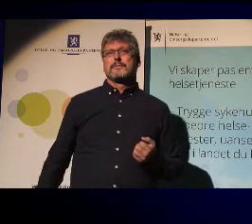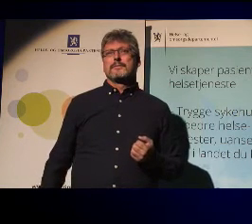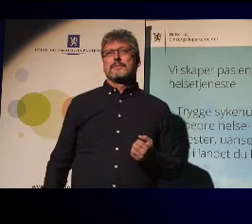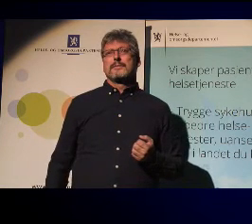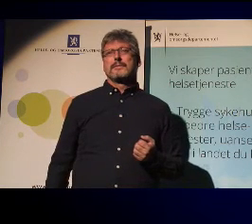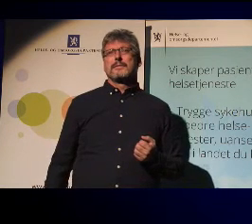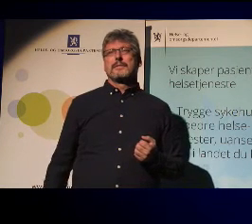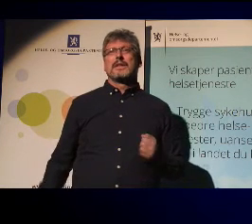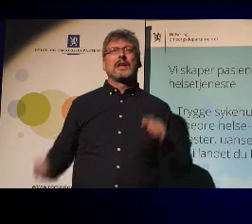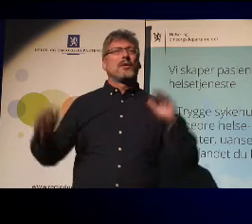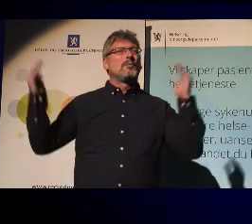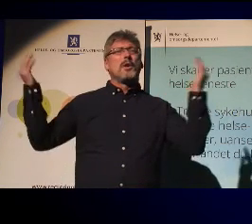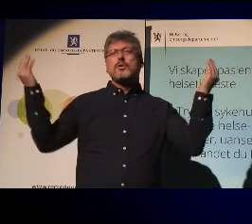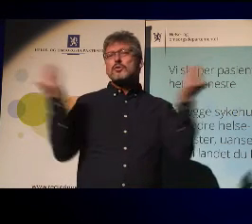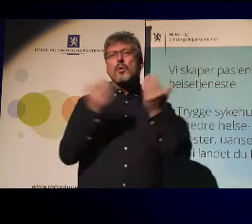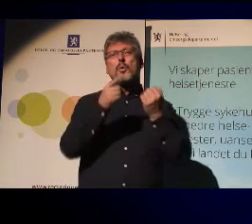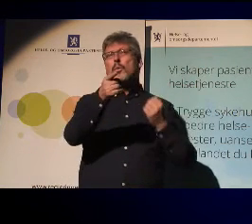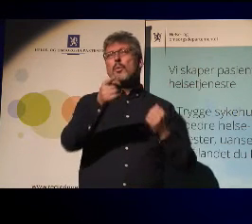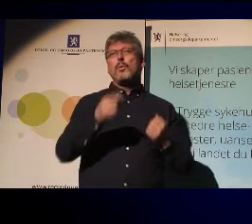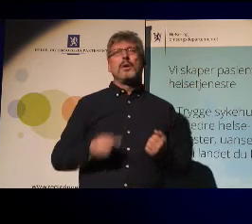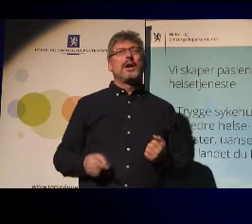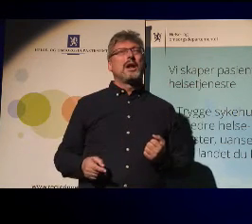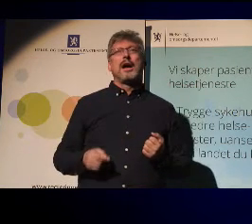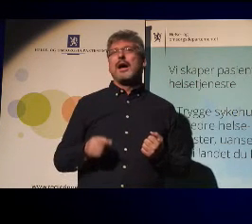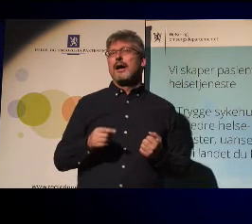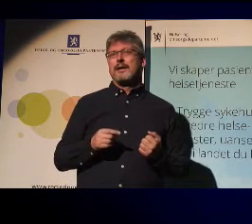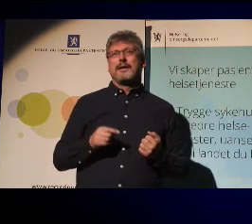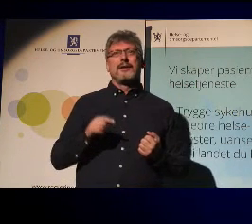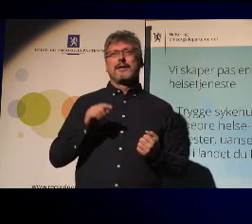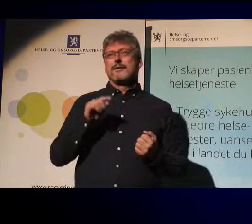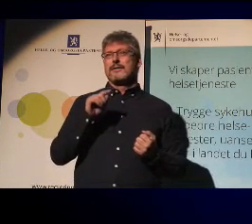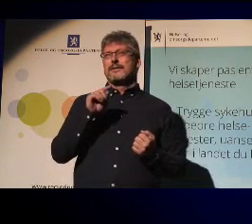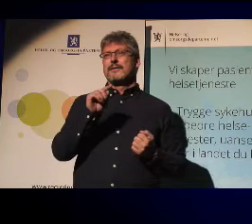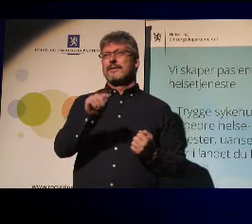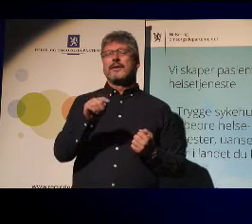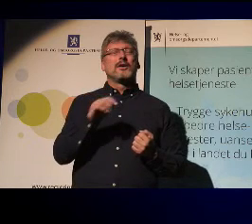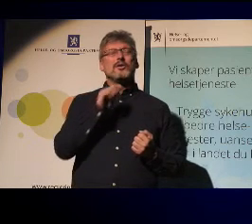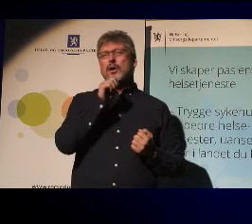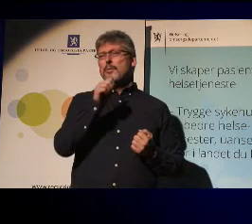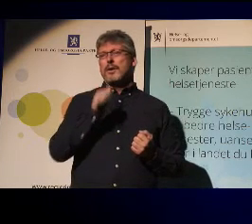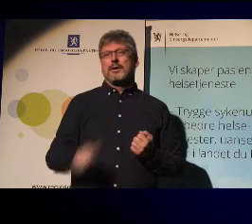og i skolan og i lag.